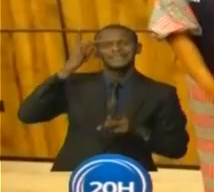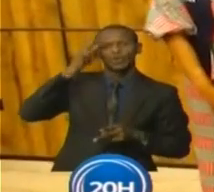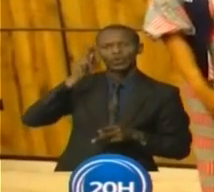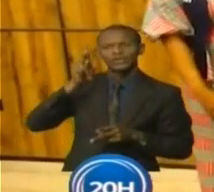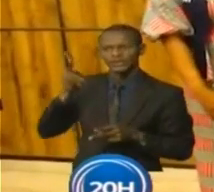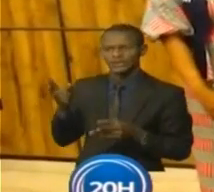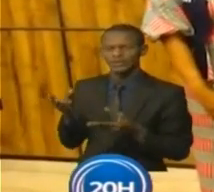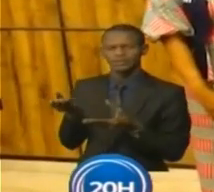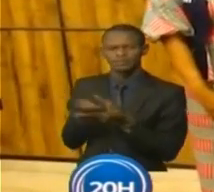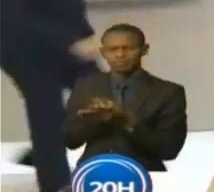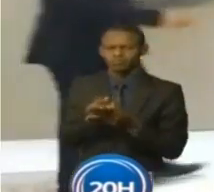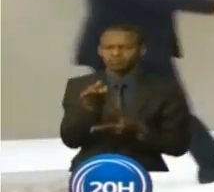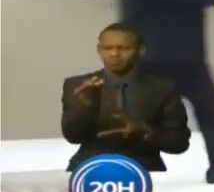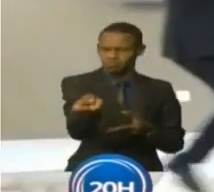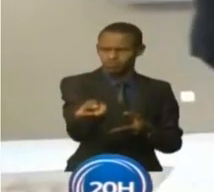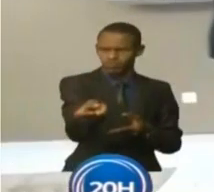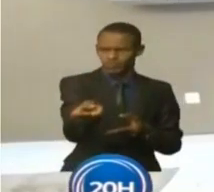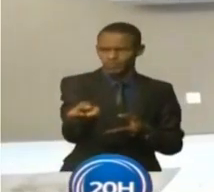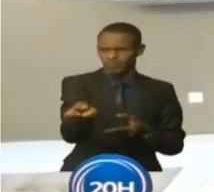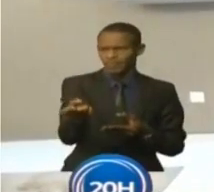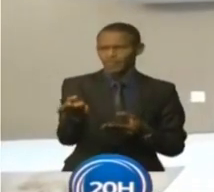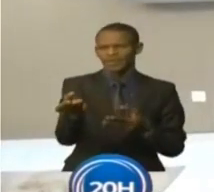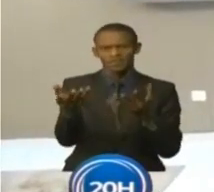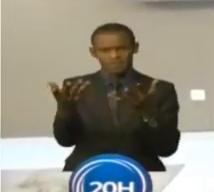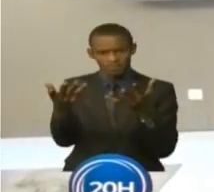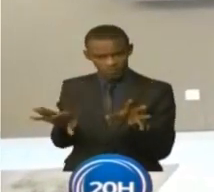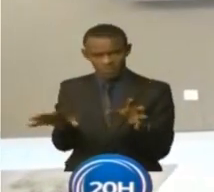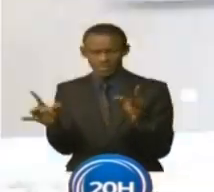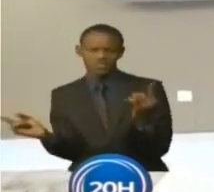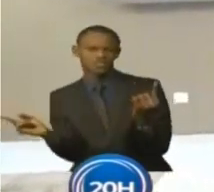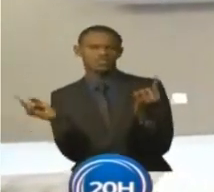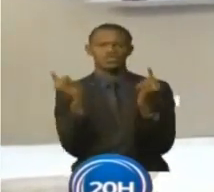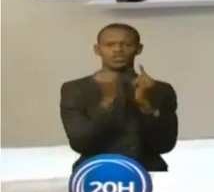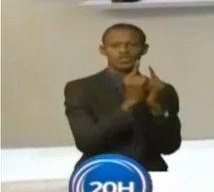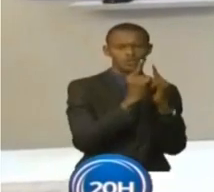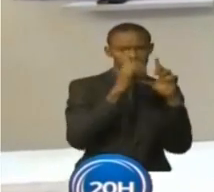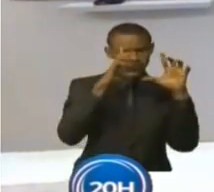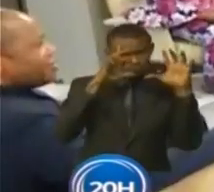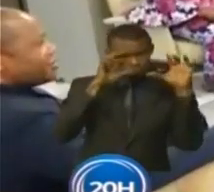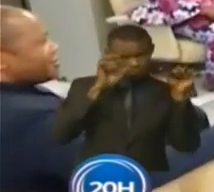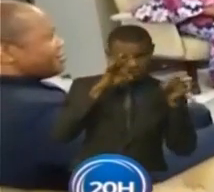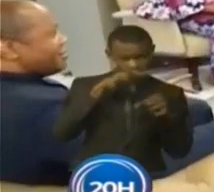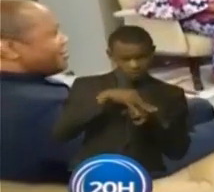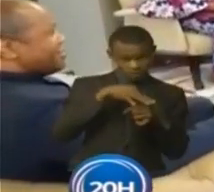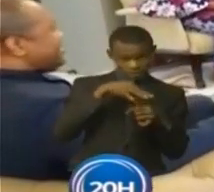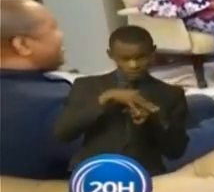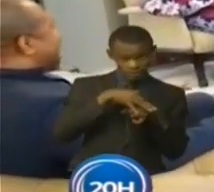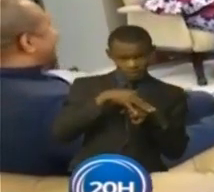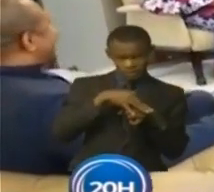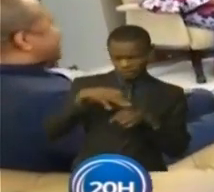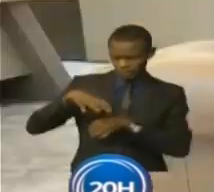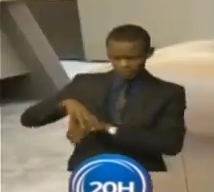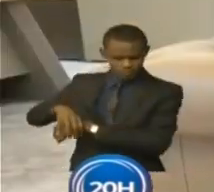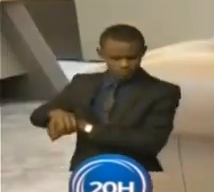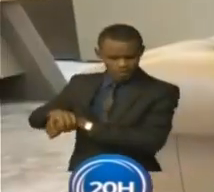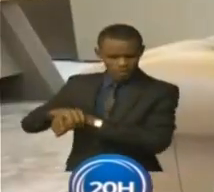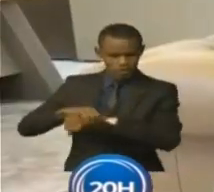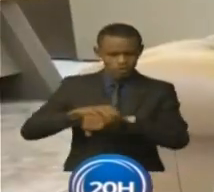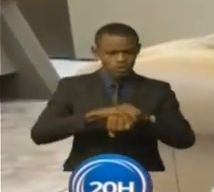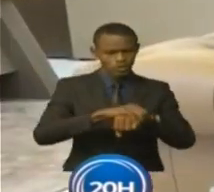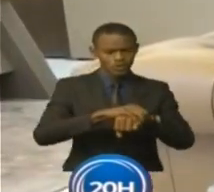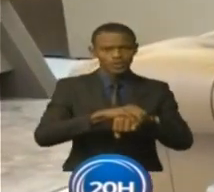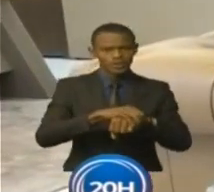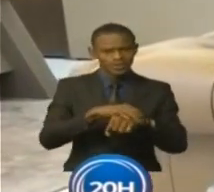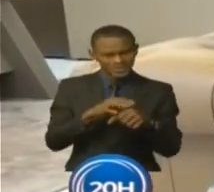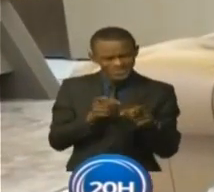électorale, l'équipe a été conduite auprès du président de la CENI par le rapporteur de la CENI, superviseur des opérations des